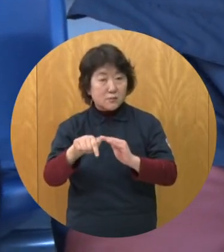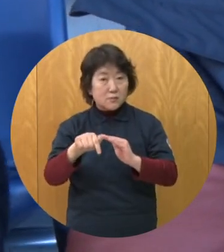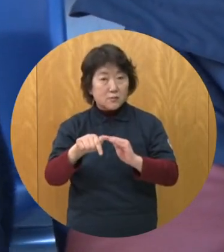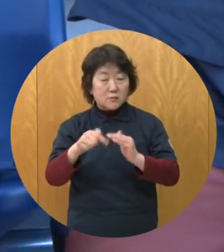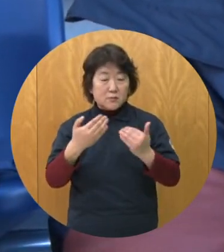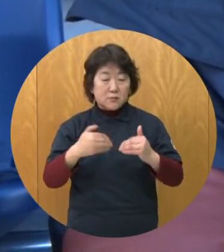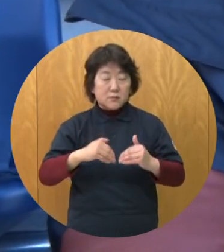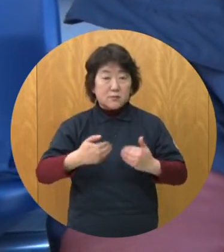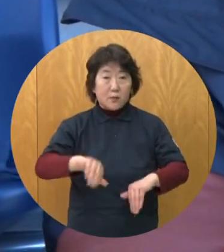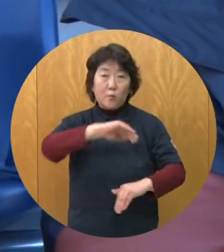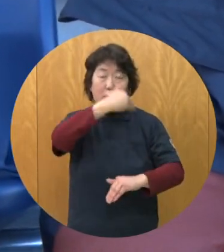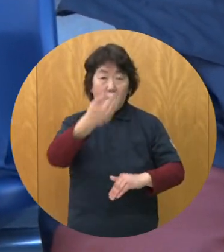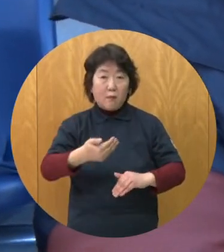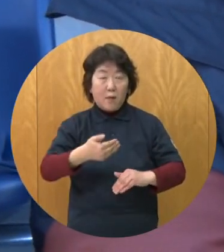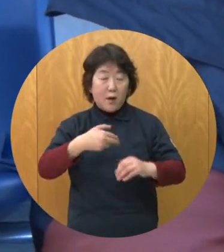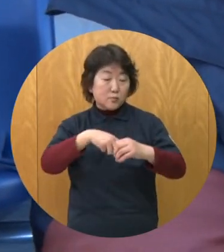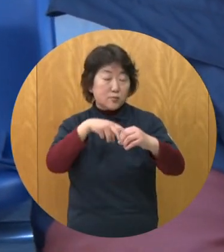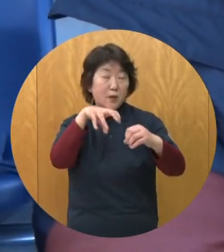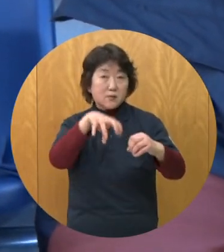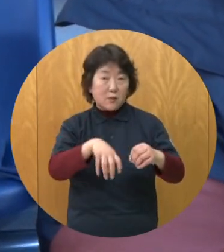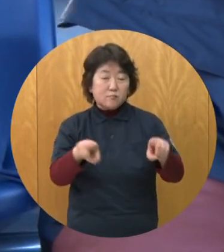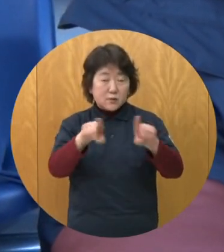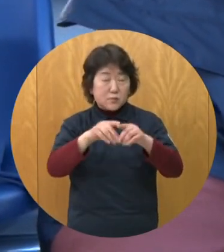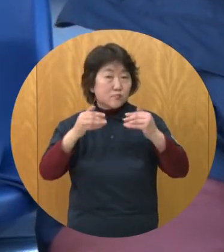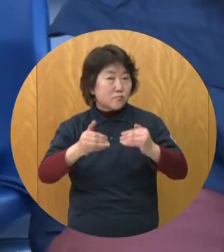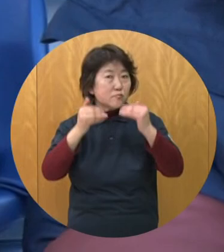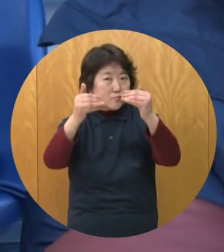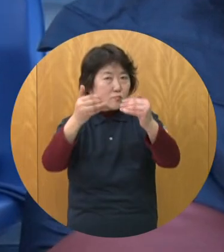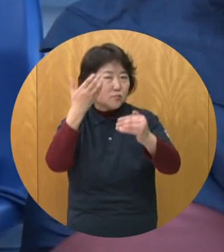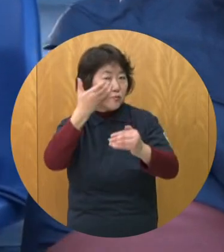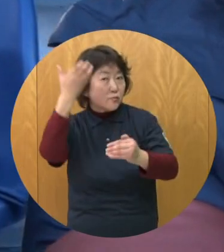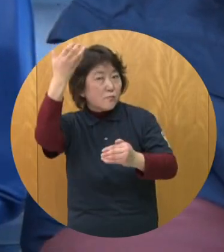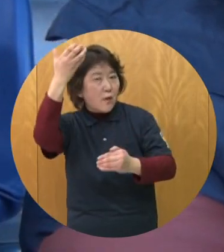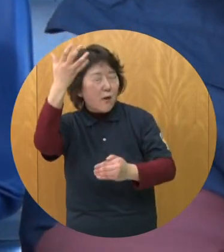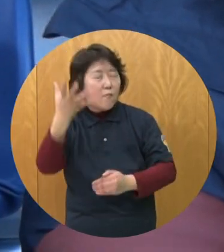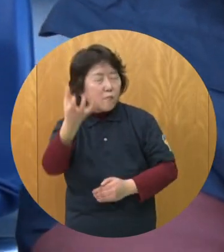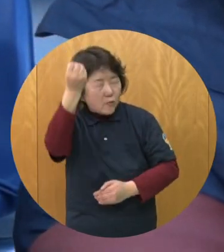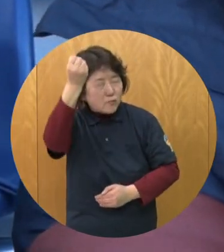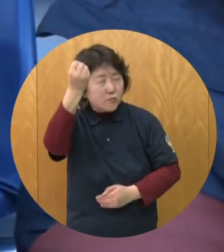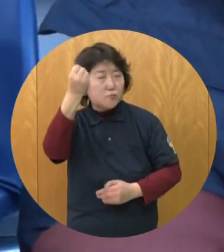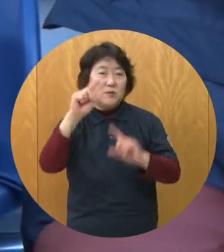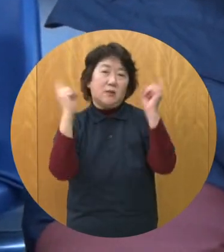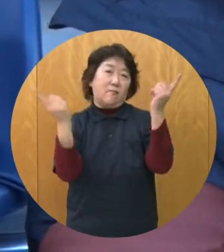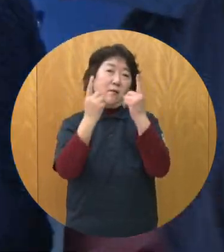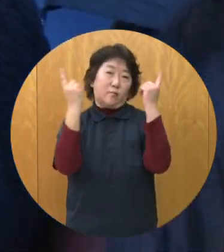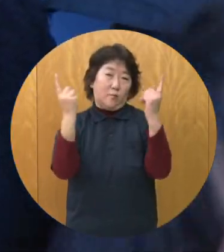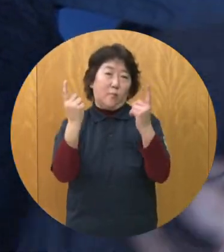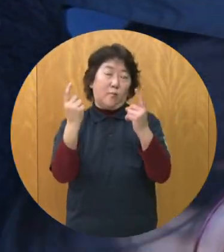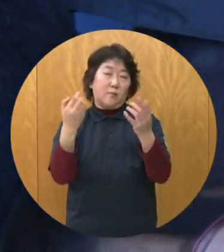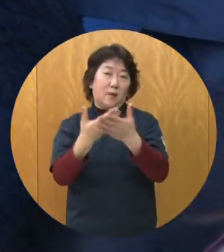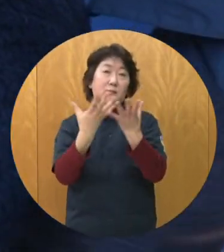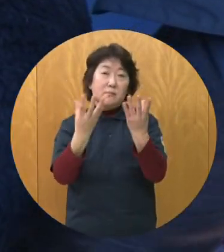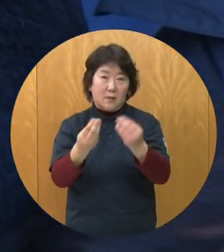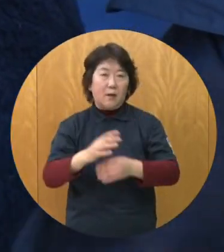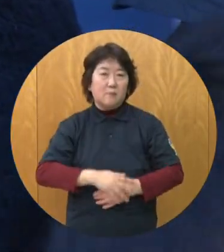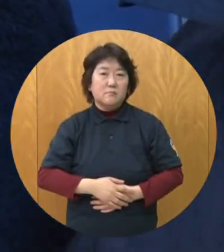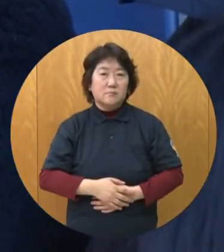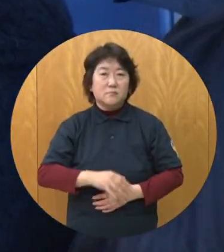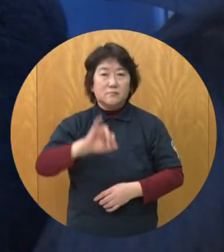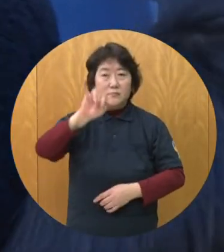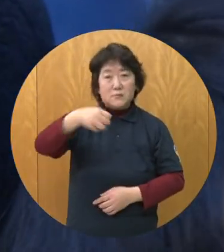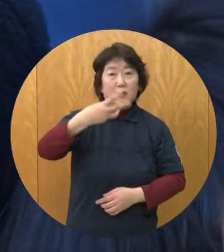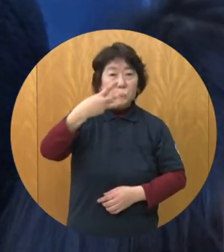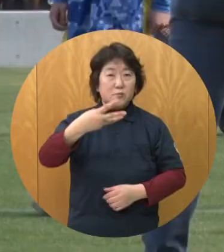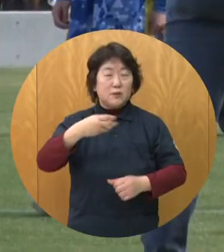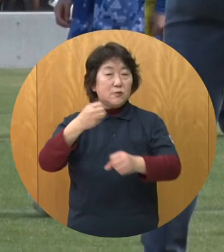に里山スタジアムと発展するかなというふうに夢を持ってたような、イベントでした。 J3 優勝を向かって頑張る